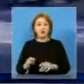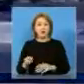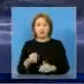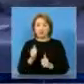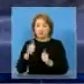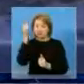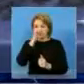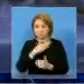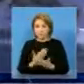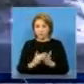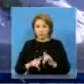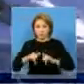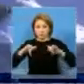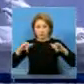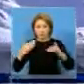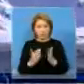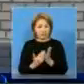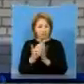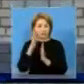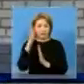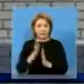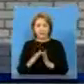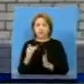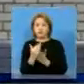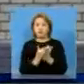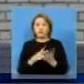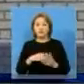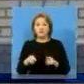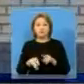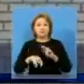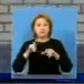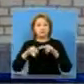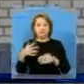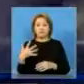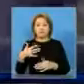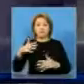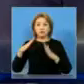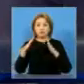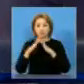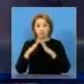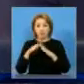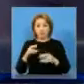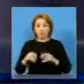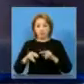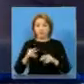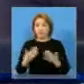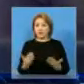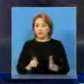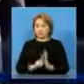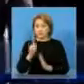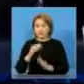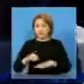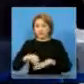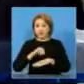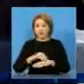сайын қанат жайып, өсіп, өркендеп келеді. Нұрлы жер бағдарламасымен салынып жатқан 5 қабатты тұрғын үйдің құрылысы биыл басталды. Облыс